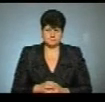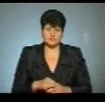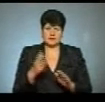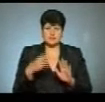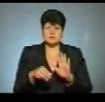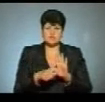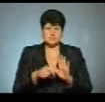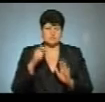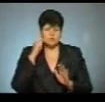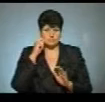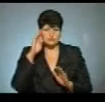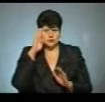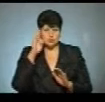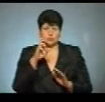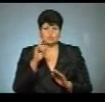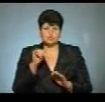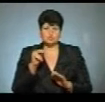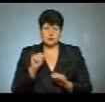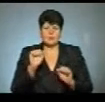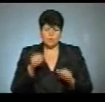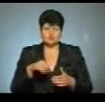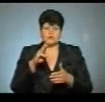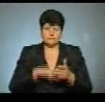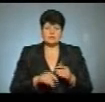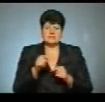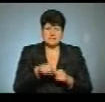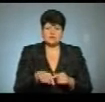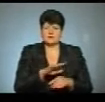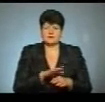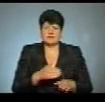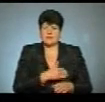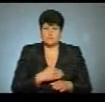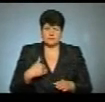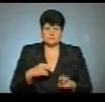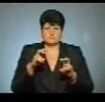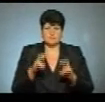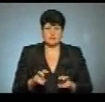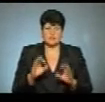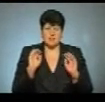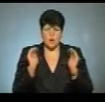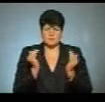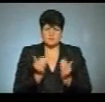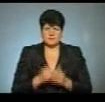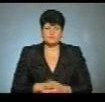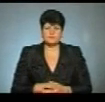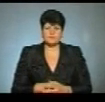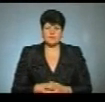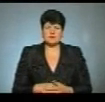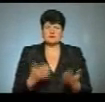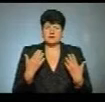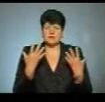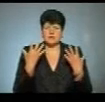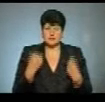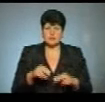36-річного жителя Бучича можуть оштрафувати за те, що він не дотримався обсервації. За ці вихідні в області від